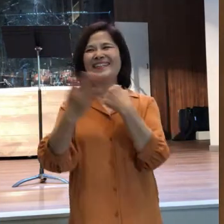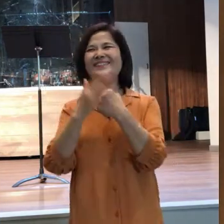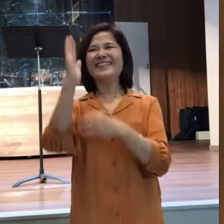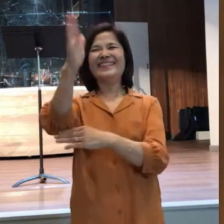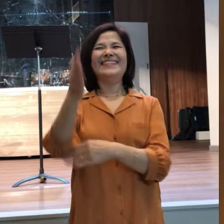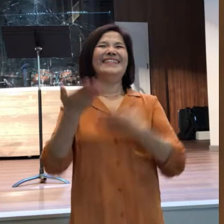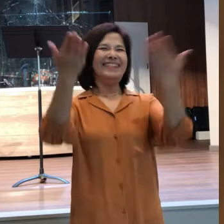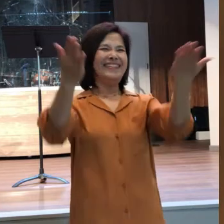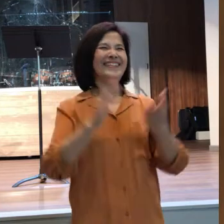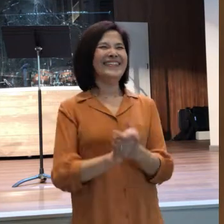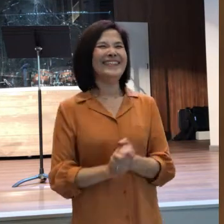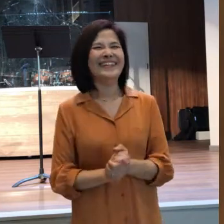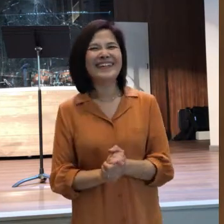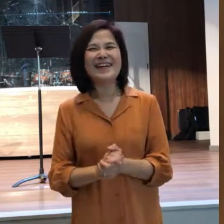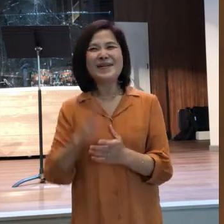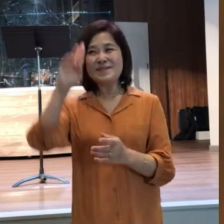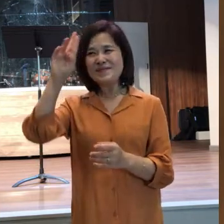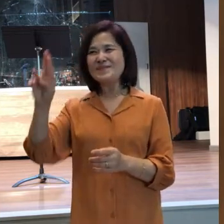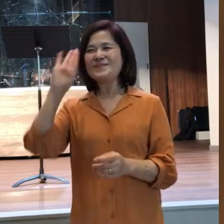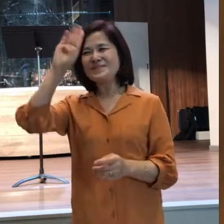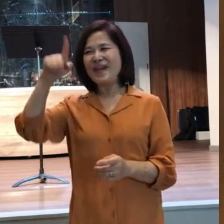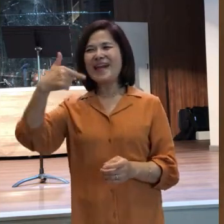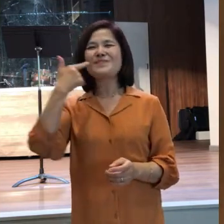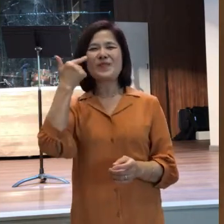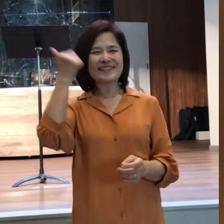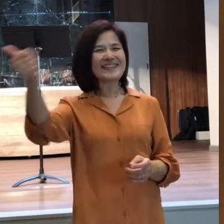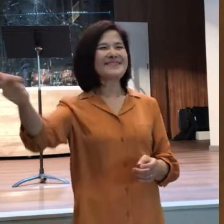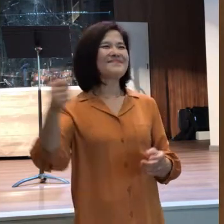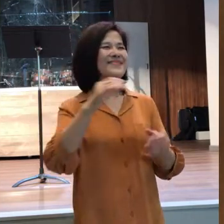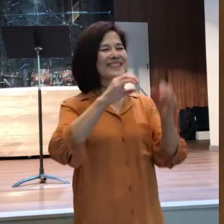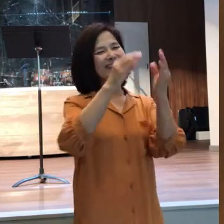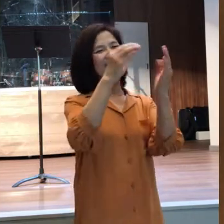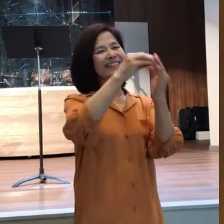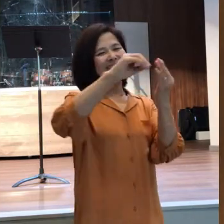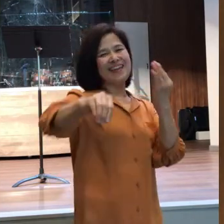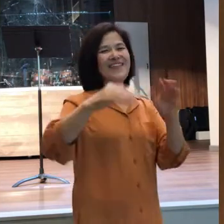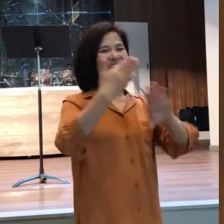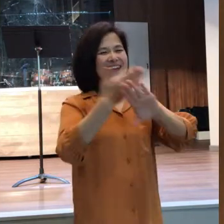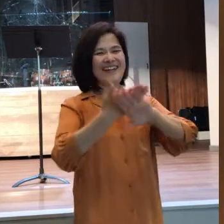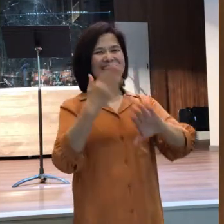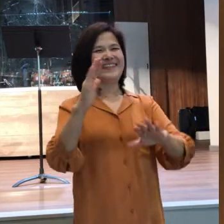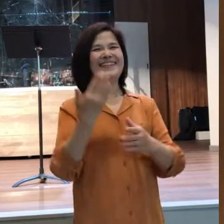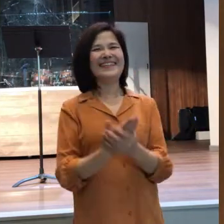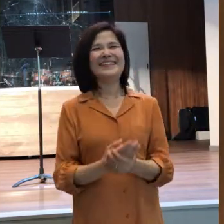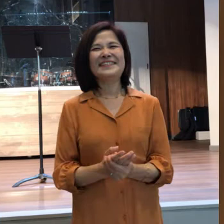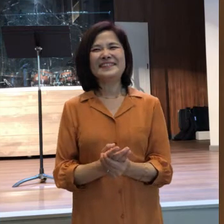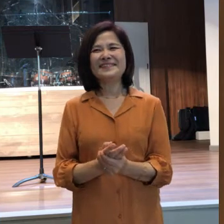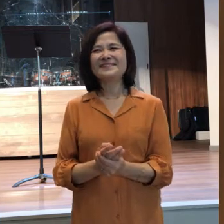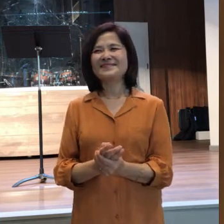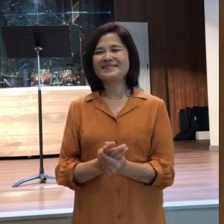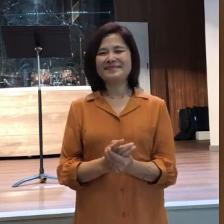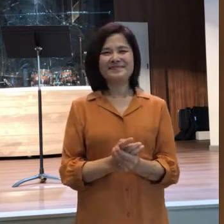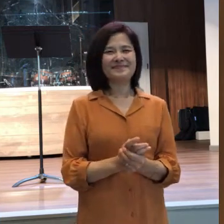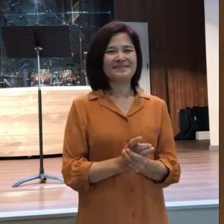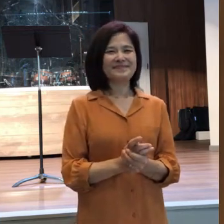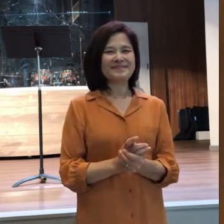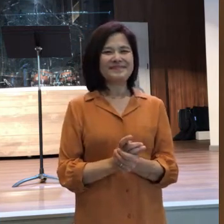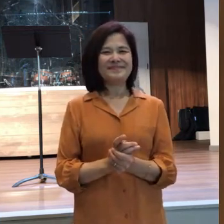거니까. 우리 백신정 목사님은 예외입니다. 예외입니다. 자,